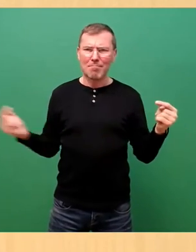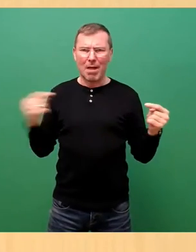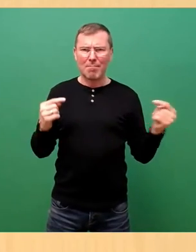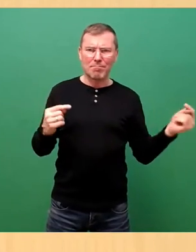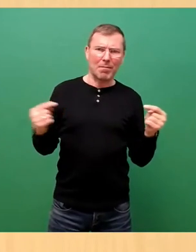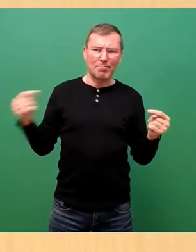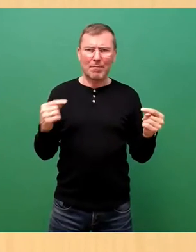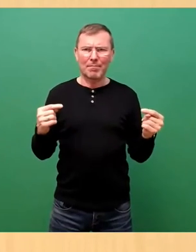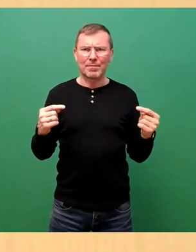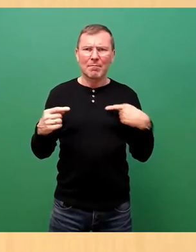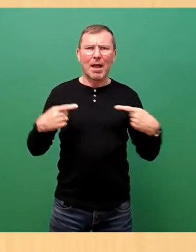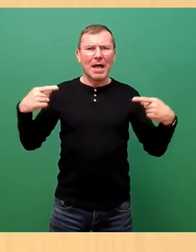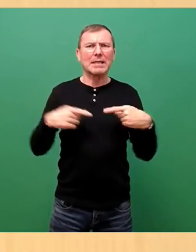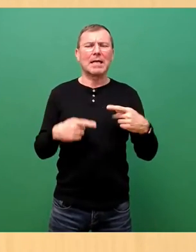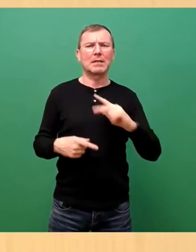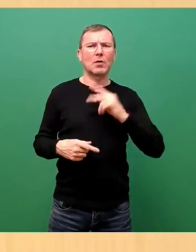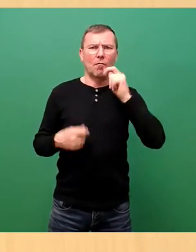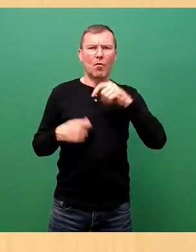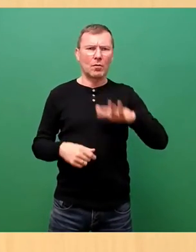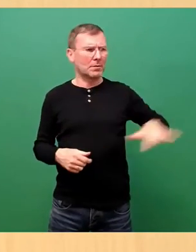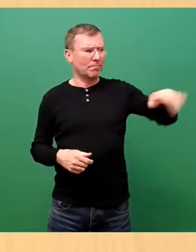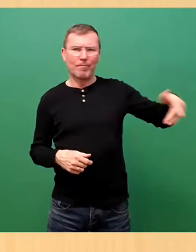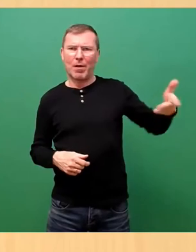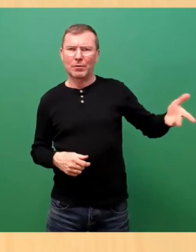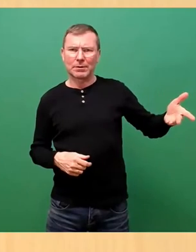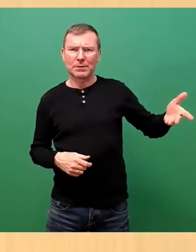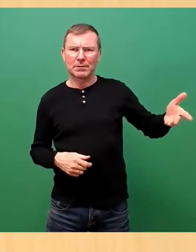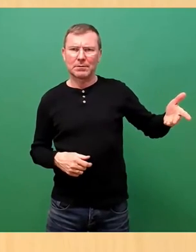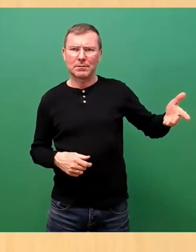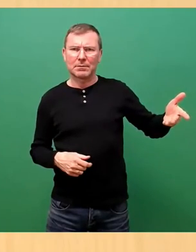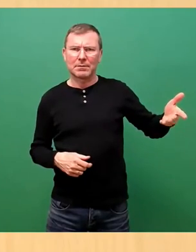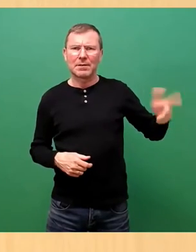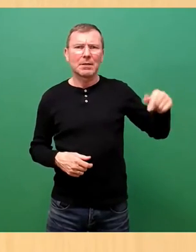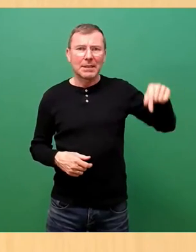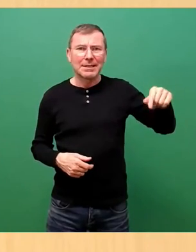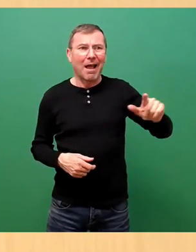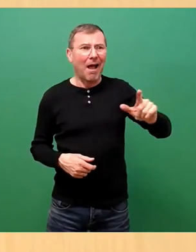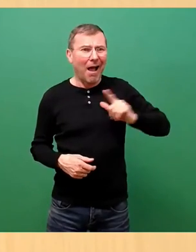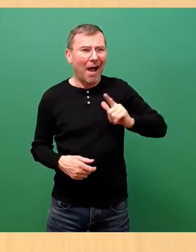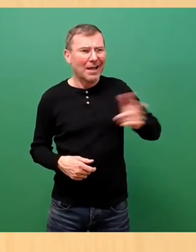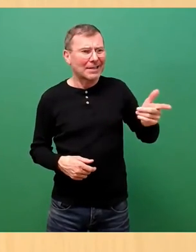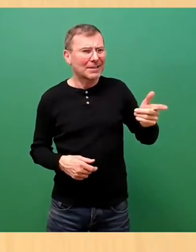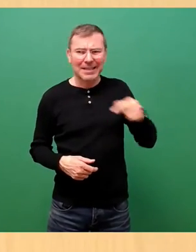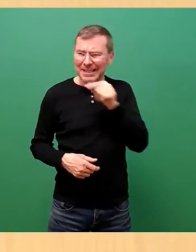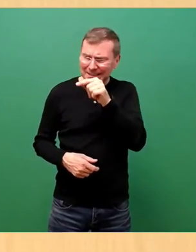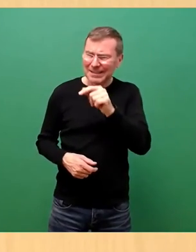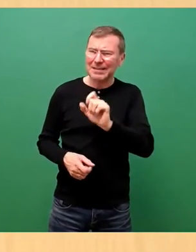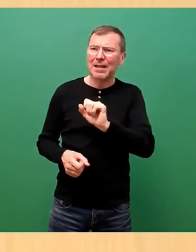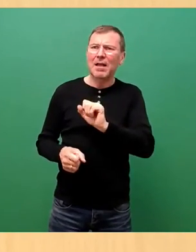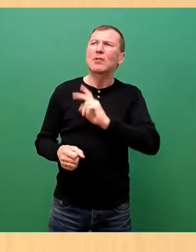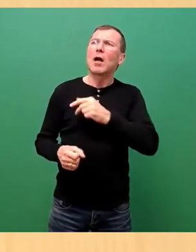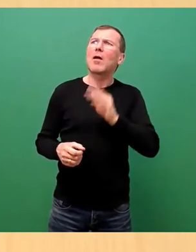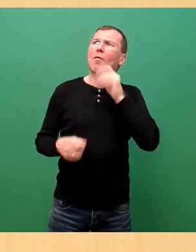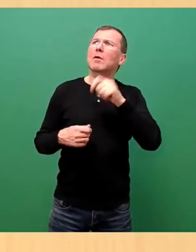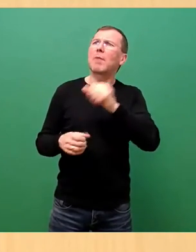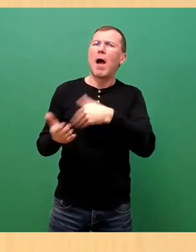Teil gegen den sozialen Wohnungsbau überhaupt eingetreten ist, die also schon aus prinzipiellen Erwägungen eigentlich den sozialen Wohnungsbau nicht in Ordnung finden.